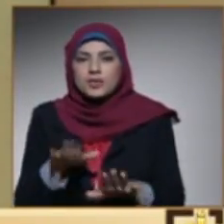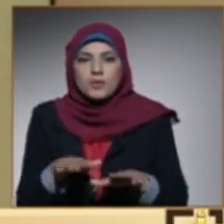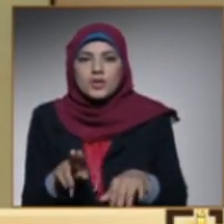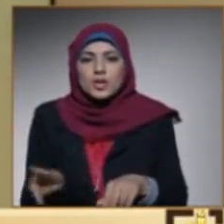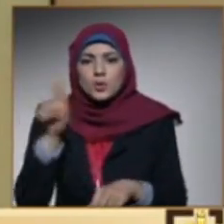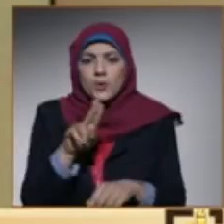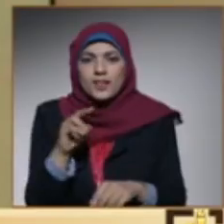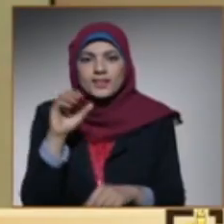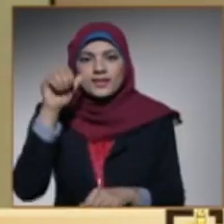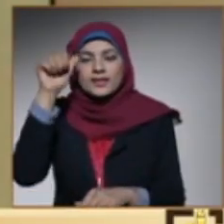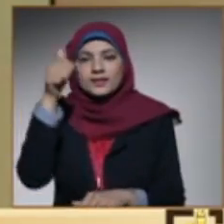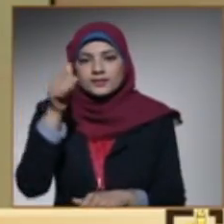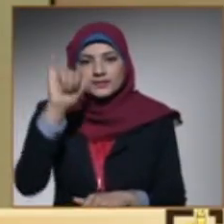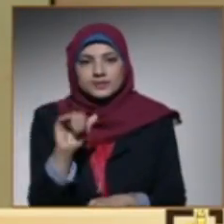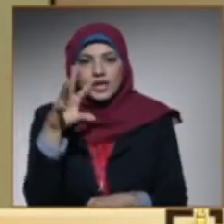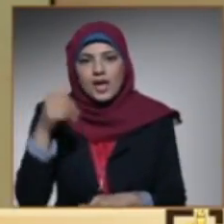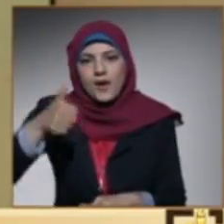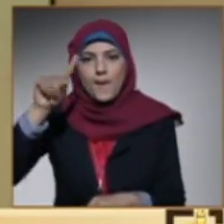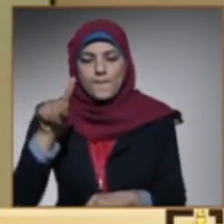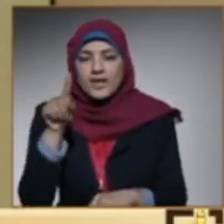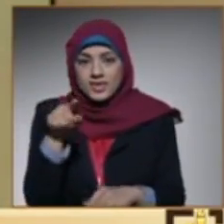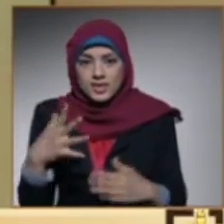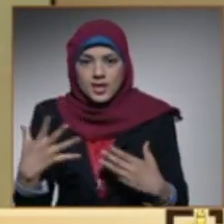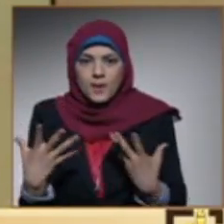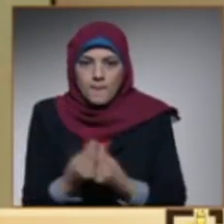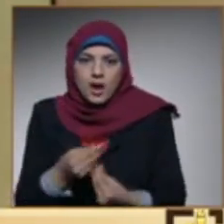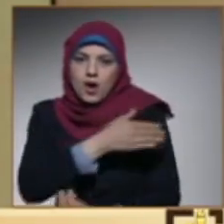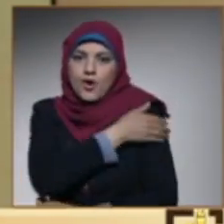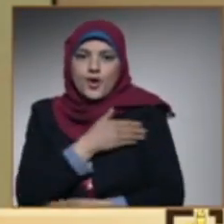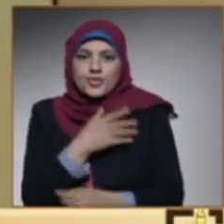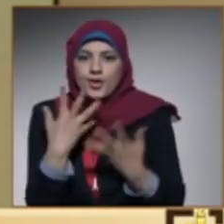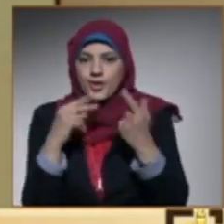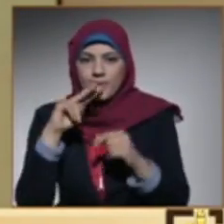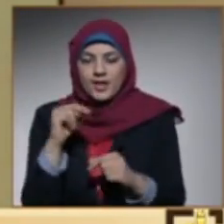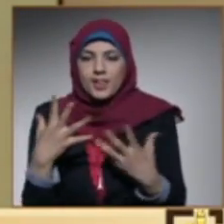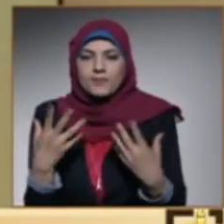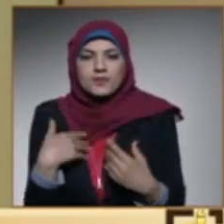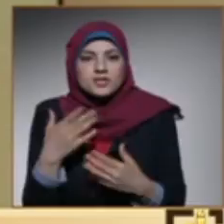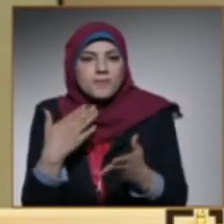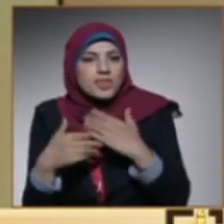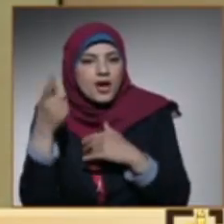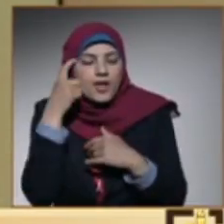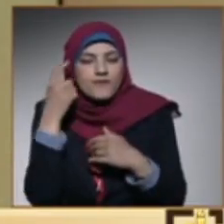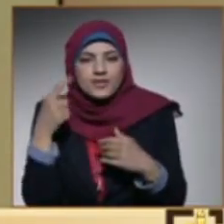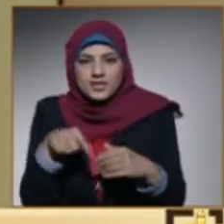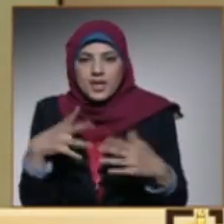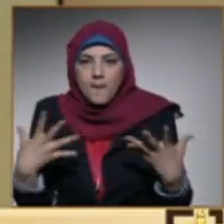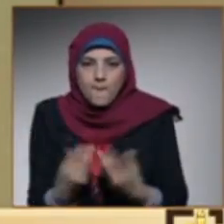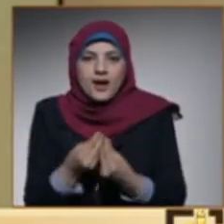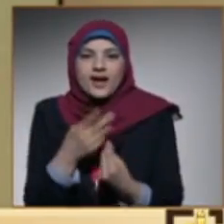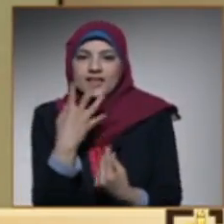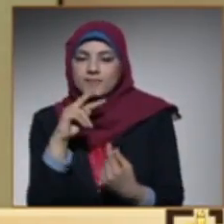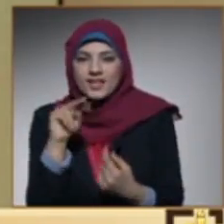ايهاب، يمكن انت من الاعضاء النشطين زي ما انا عرفت كده من استاذه قمر في مبادره او في مركز